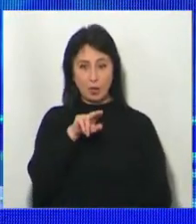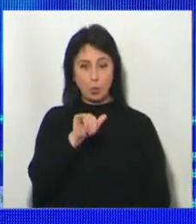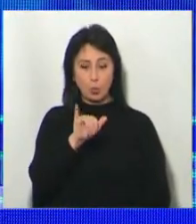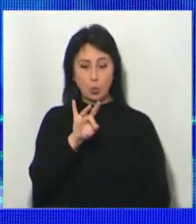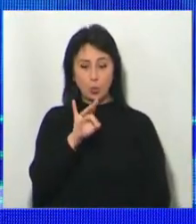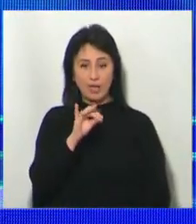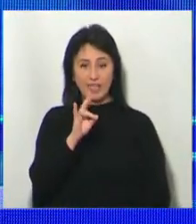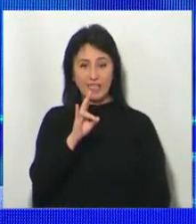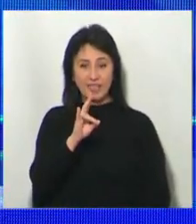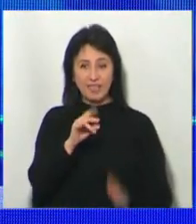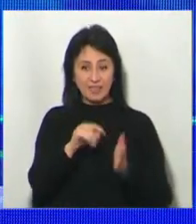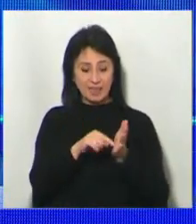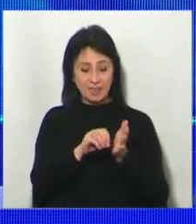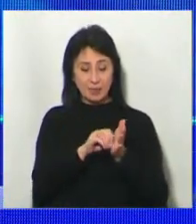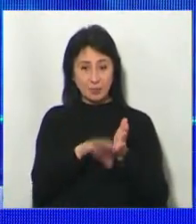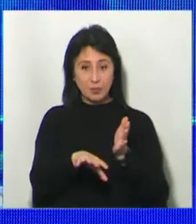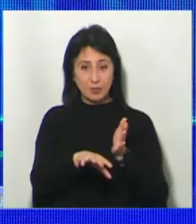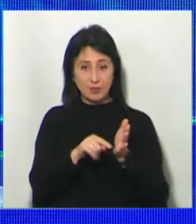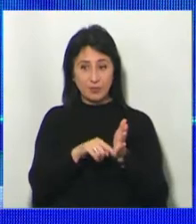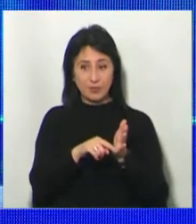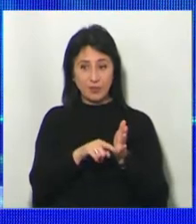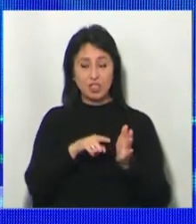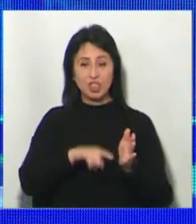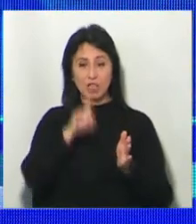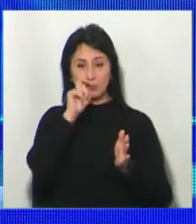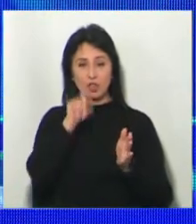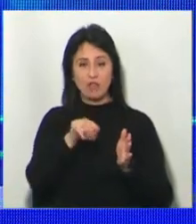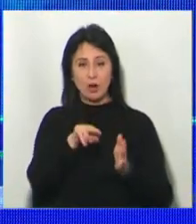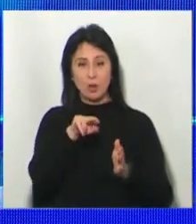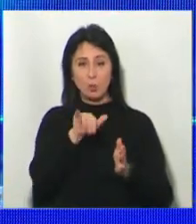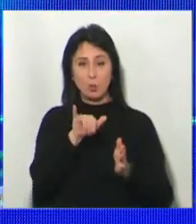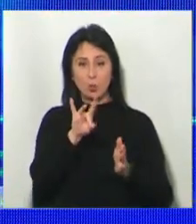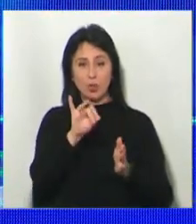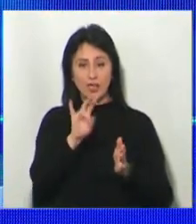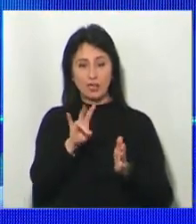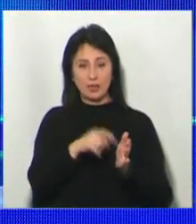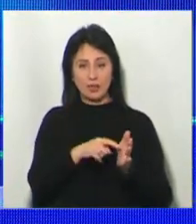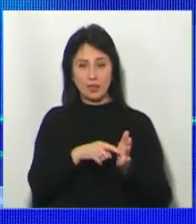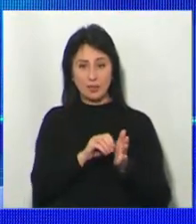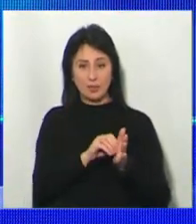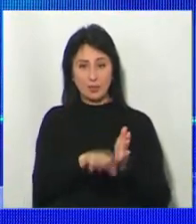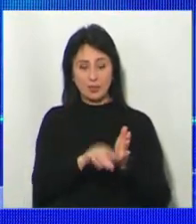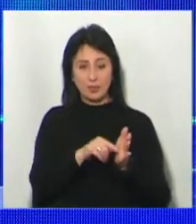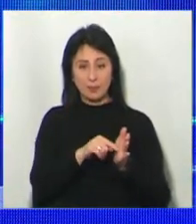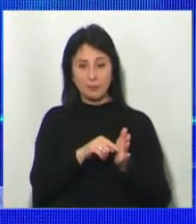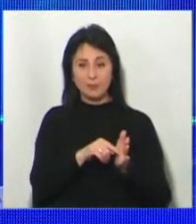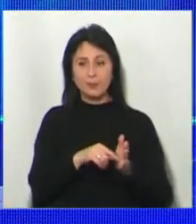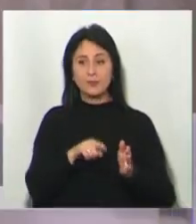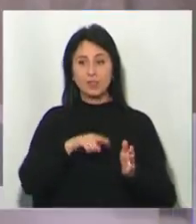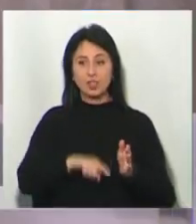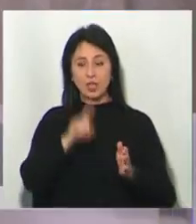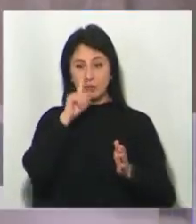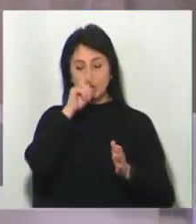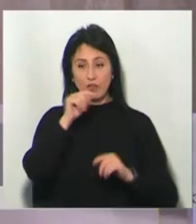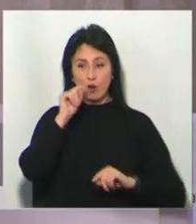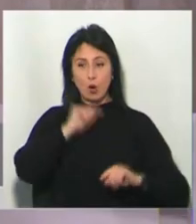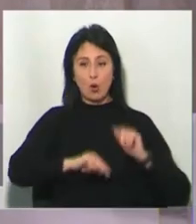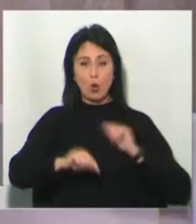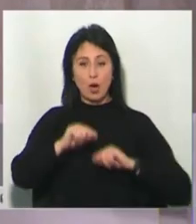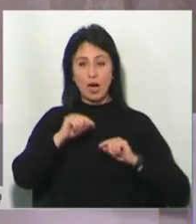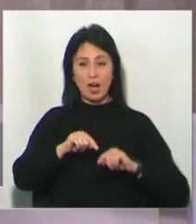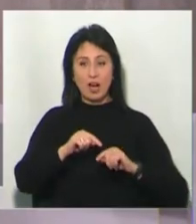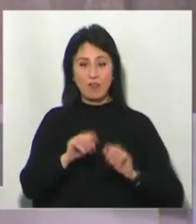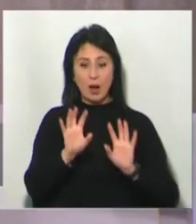და პურინების დაშლის პროდუქტი არის შარდმჟავა. აი რაზეც ჩვენ საუბრობთ დღეს. ანუ შარდმჟავა